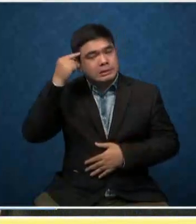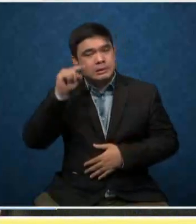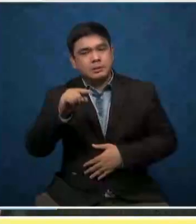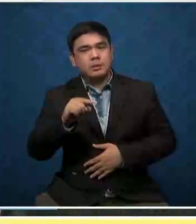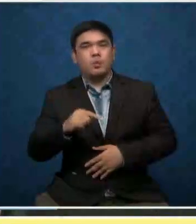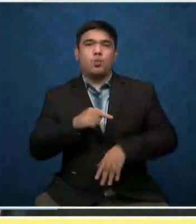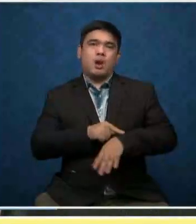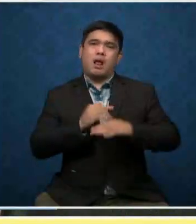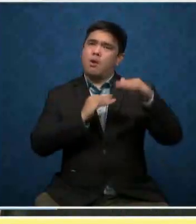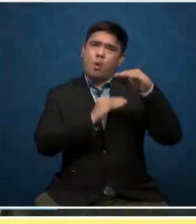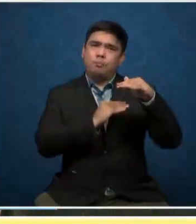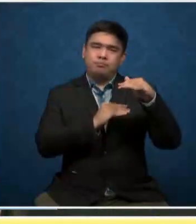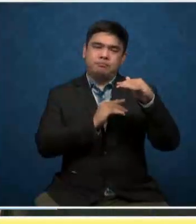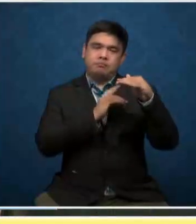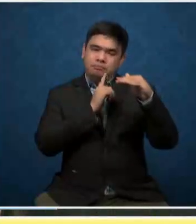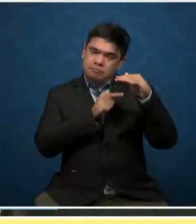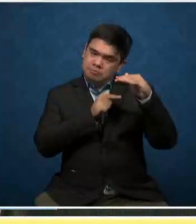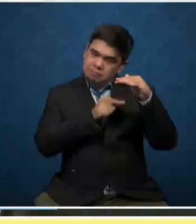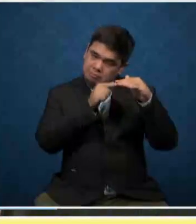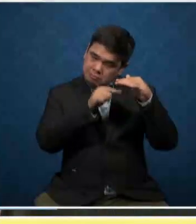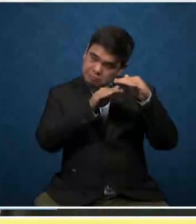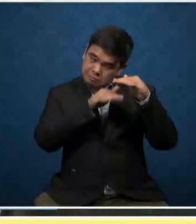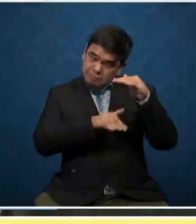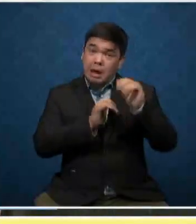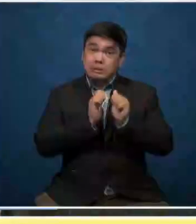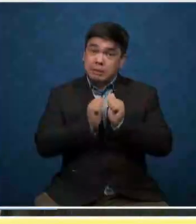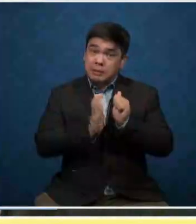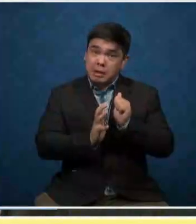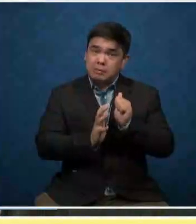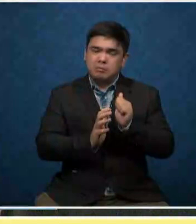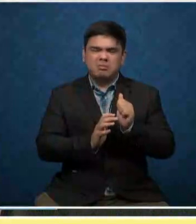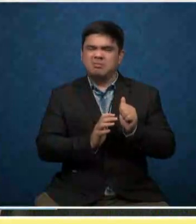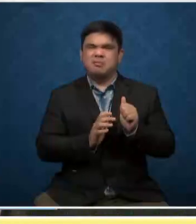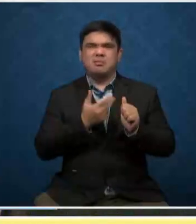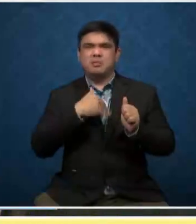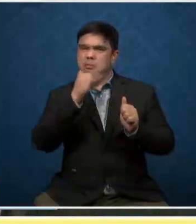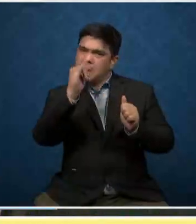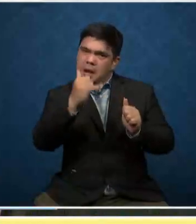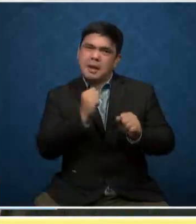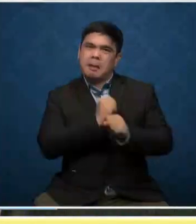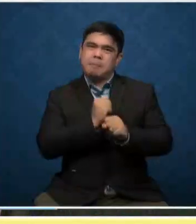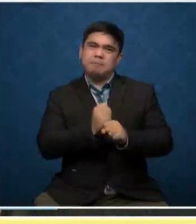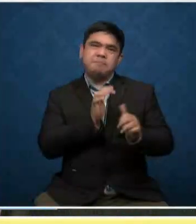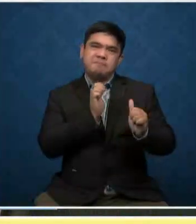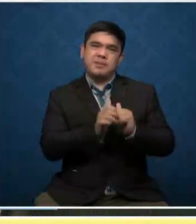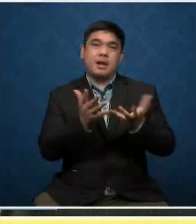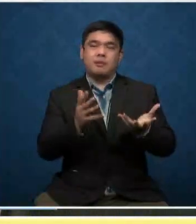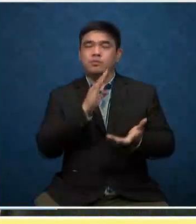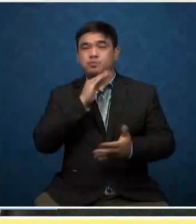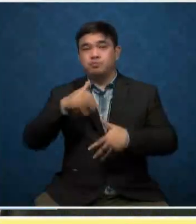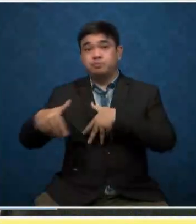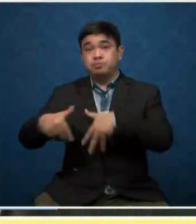เงื่อนเวลาว่ามันเป็นไปไม่ได้ที่จะทำให้ญัตติเนี่ยได้รับการปฏิบัติด้วยการทำประชามติ